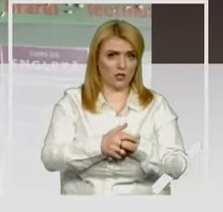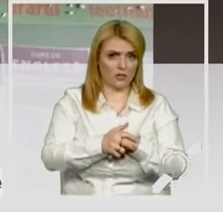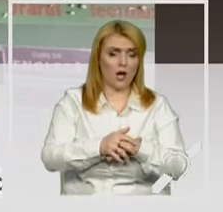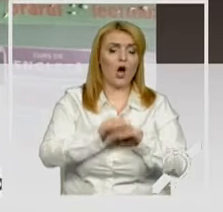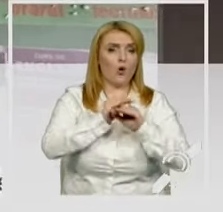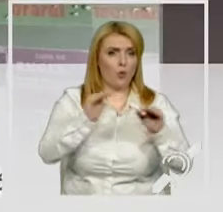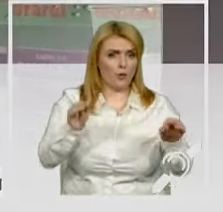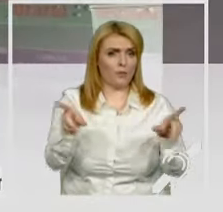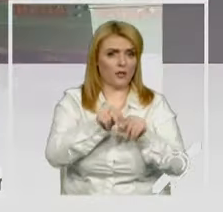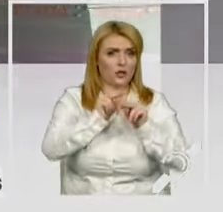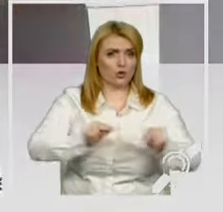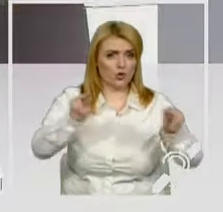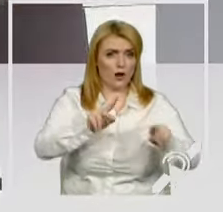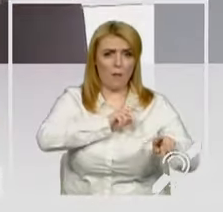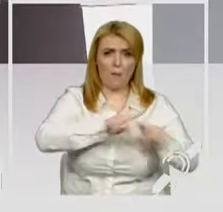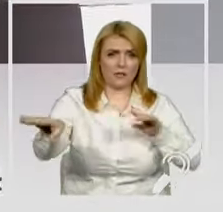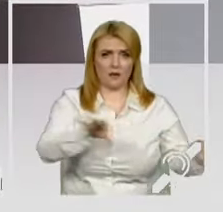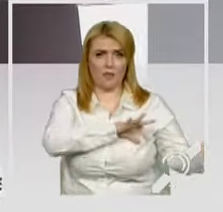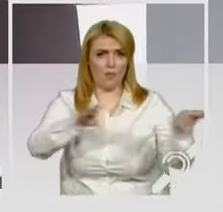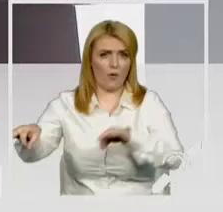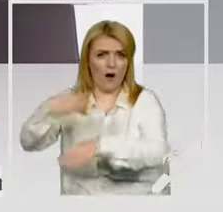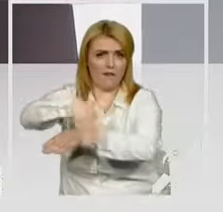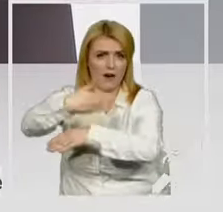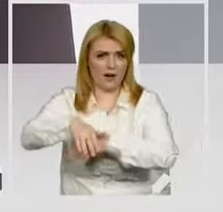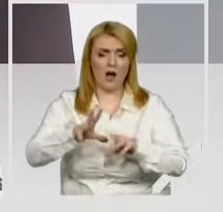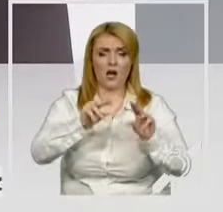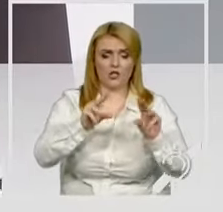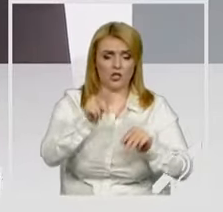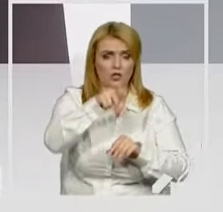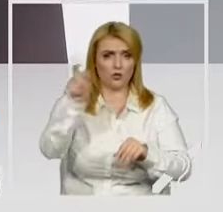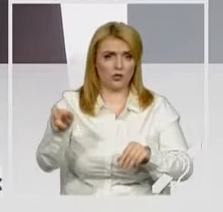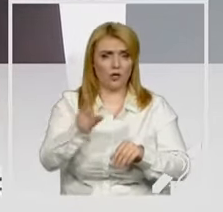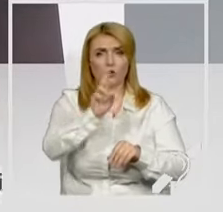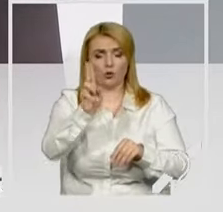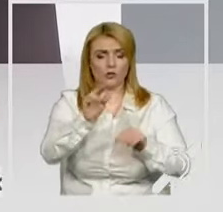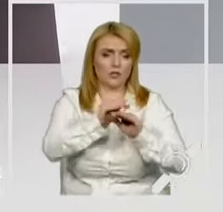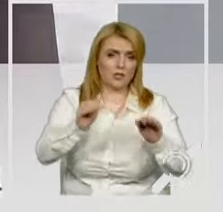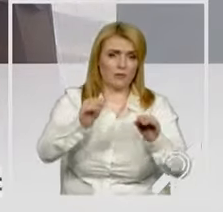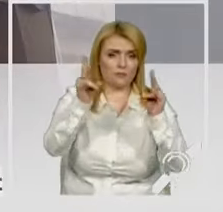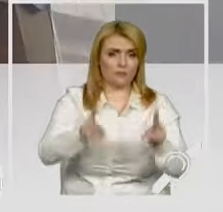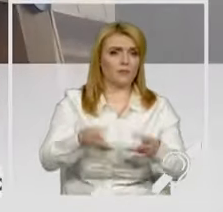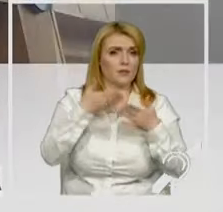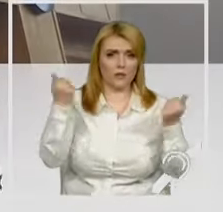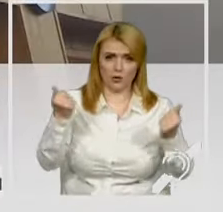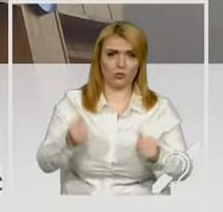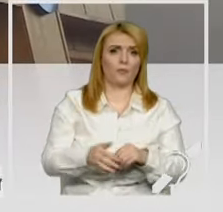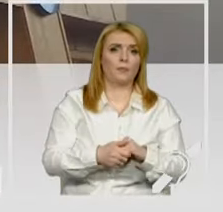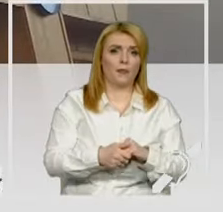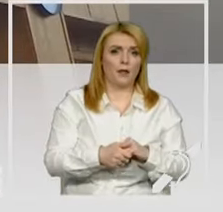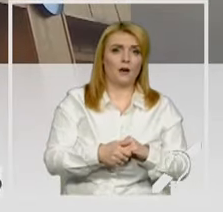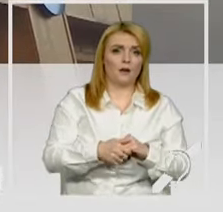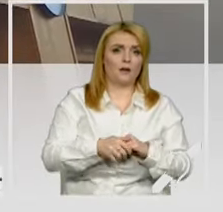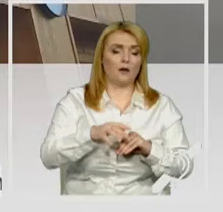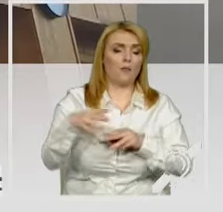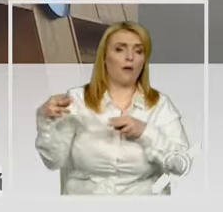evacuați fără a fi înregistrate victime pompierii au declarat nivel sporit de intervenție iar Focul a fost stins după mai bine de